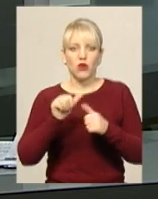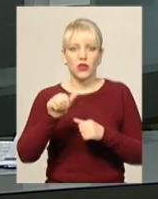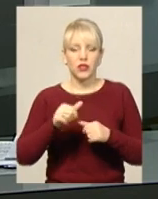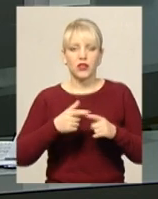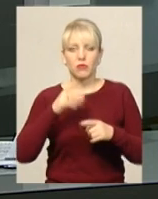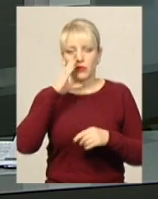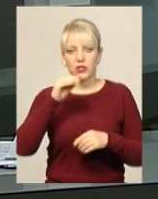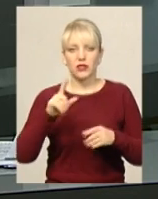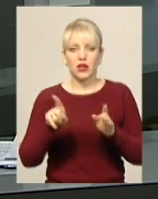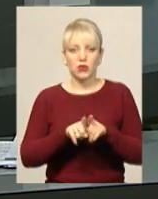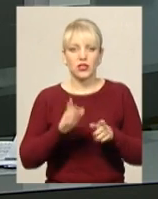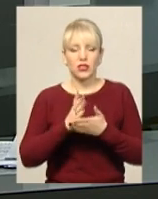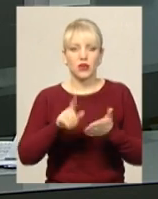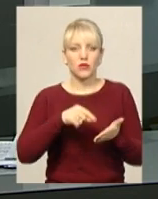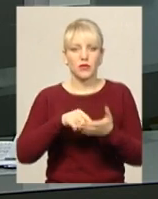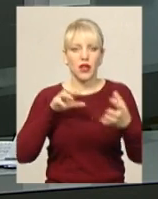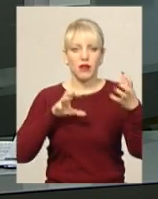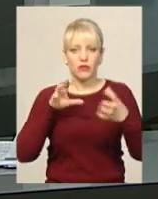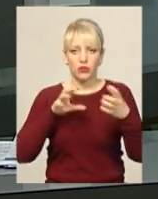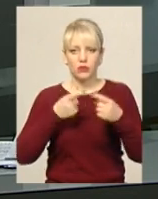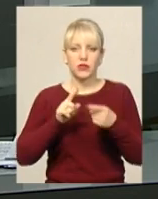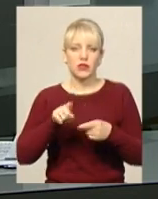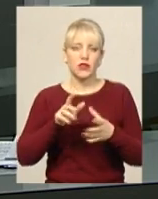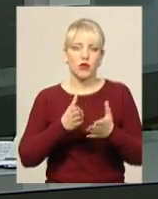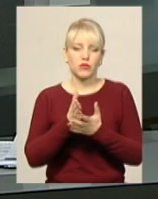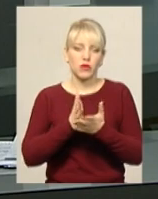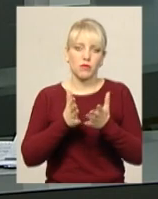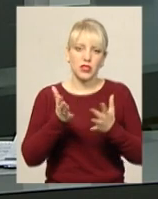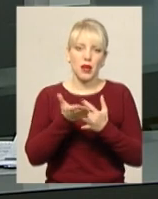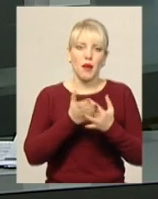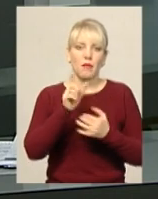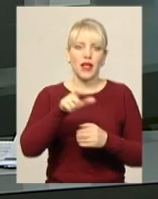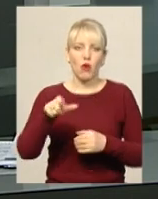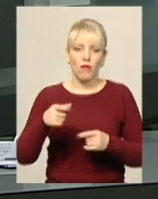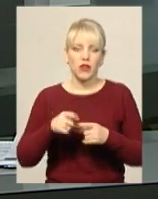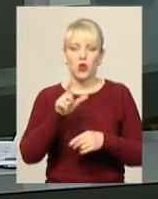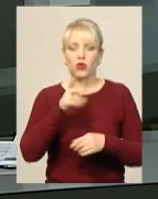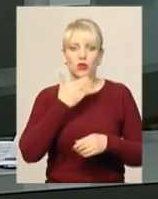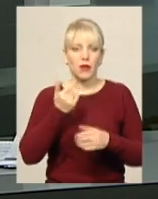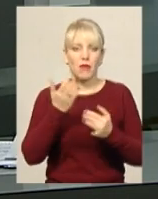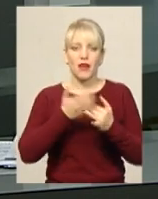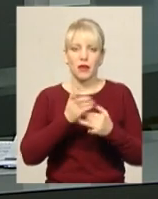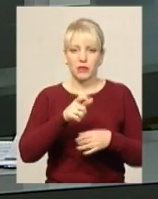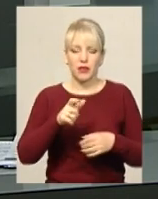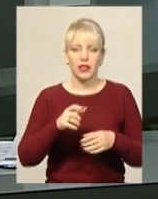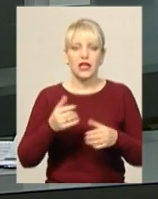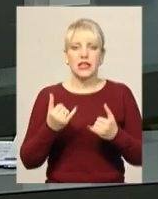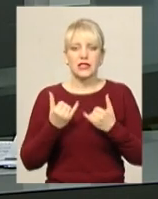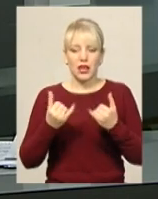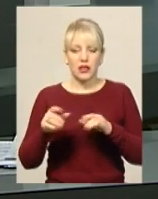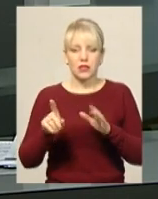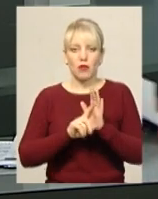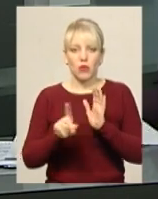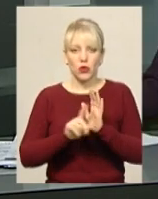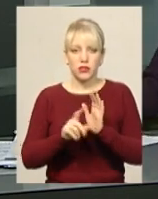-Подільському курсують комунальні автобуси. Вони обслуговують здебільшого пільговиків. Для осіб, які пільг не мають, проїзд у комунальному транспорті нині коштує